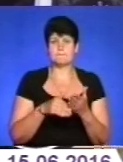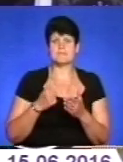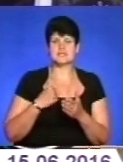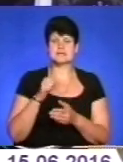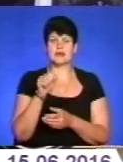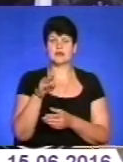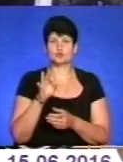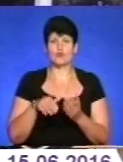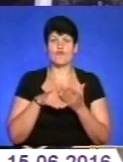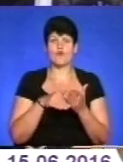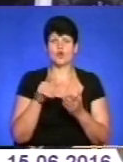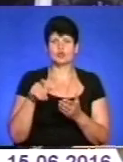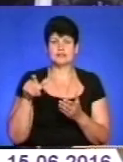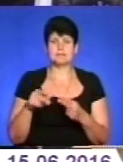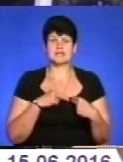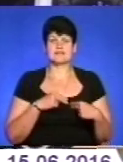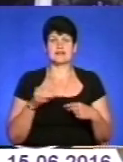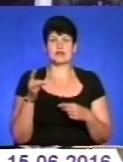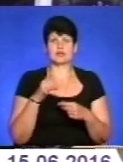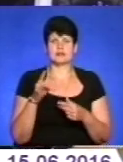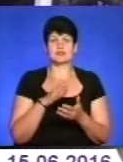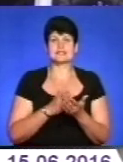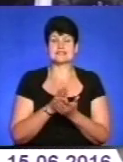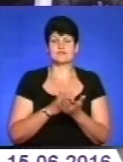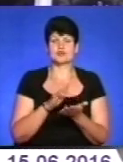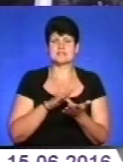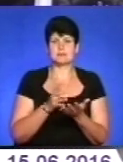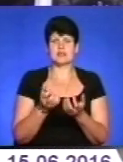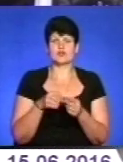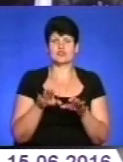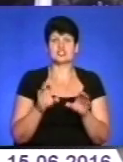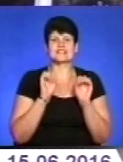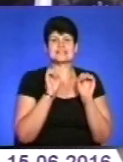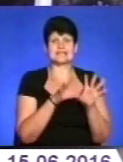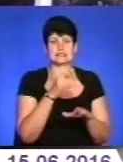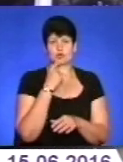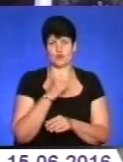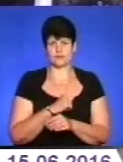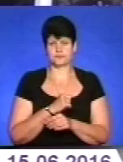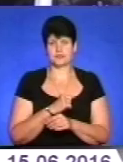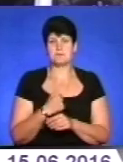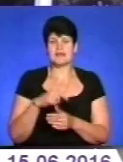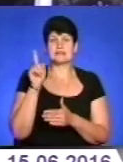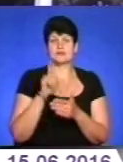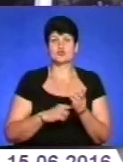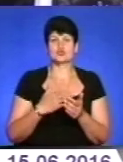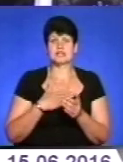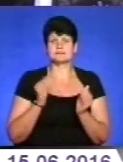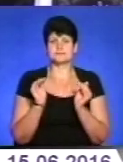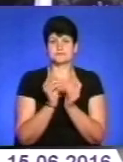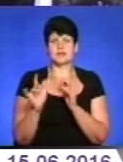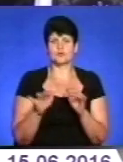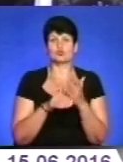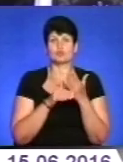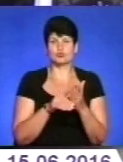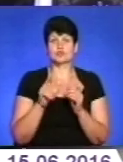АТО та волонтери, працівниками регіонального сервісного центру прийнято рішення здати кров. Ми надіємося, що наша невелика акція